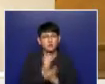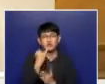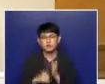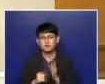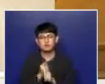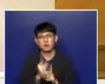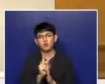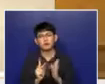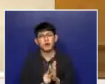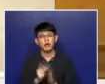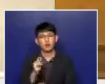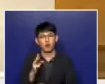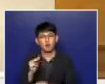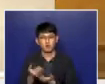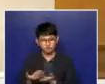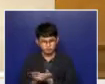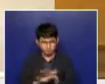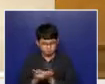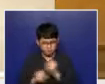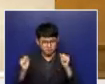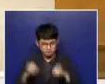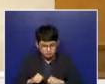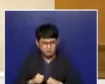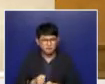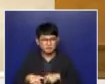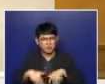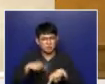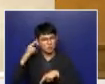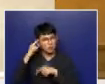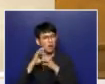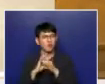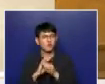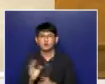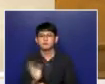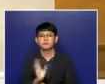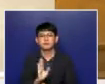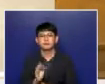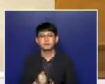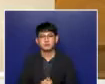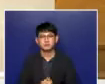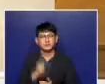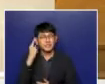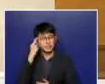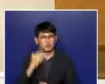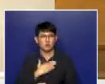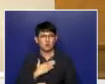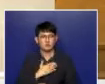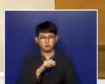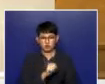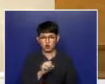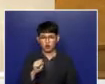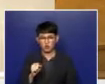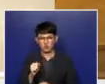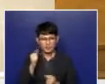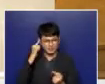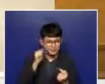รัฐมนตรีดรพิจิตเพยายามจะขอให้ให้รัฐบาลเนี่ยช่วยสร้างนะครับแต่ปรากฏว่ามัน